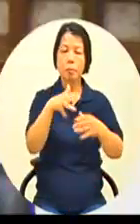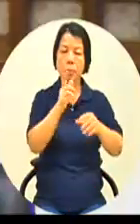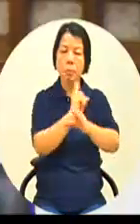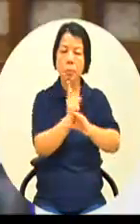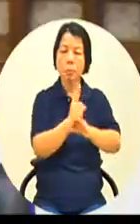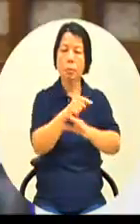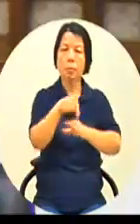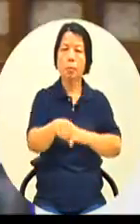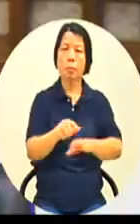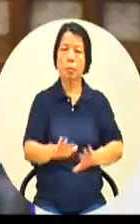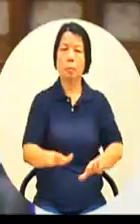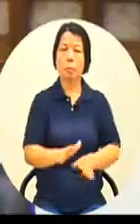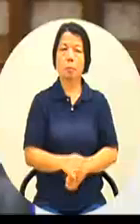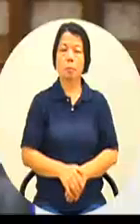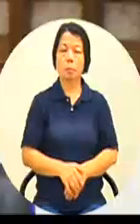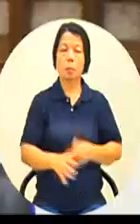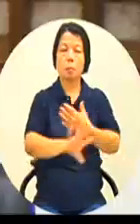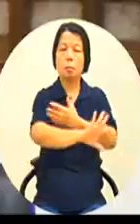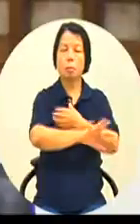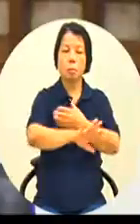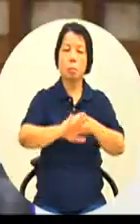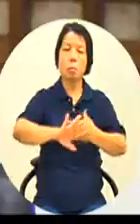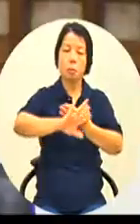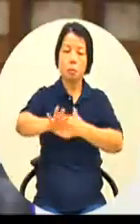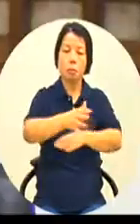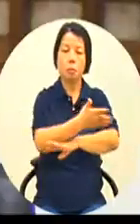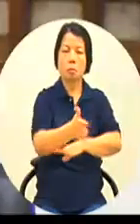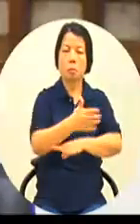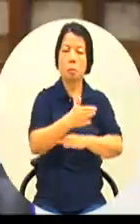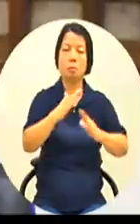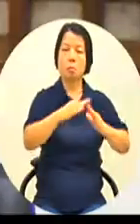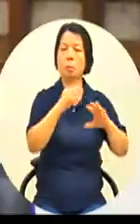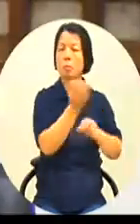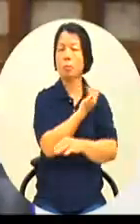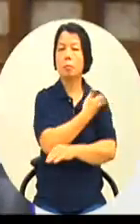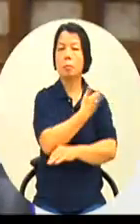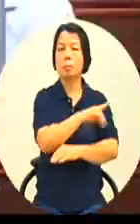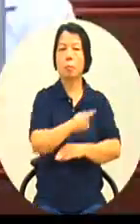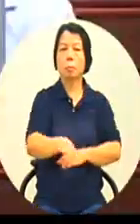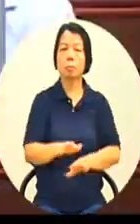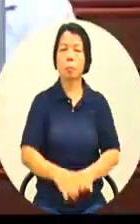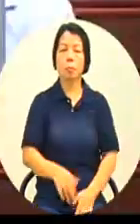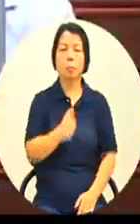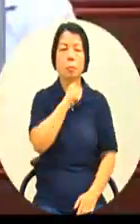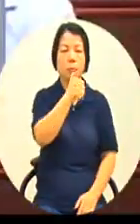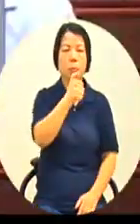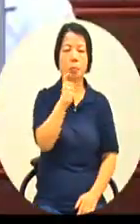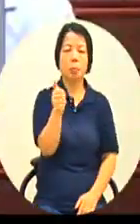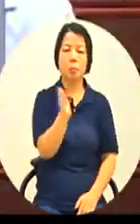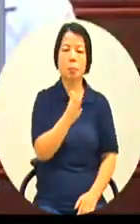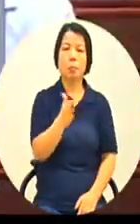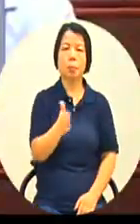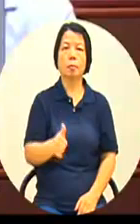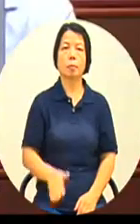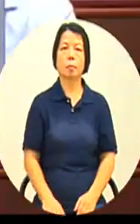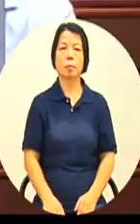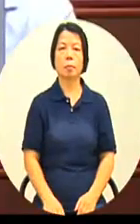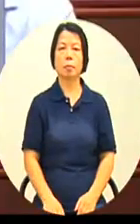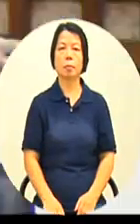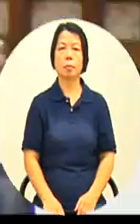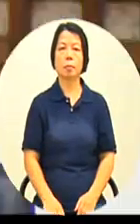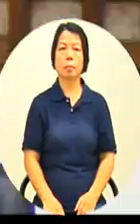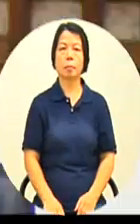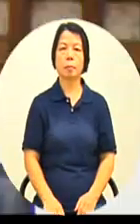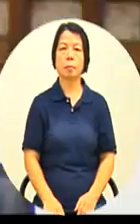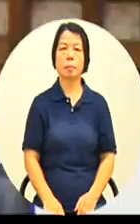个人车为准，其他管区咱免甲管。平均的年龄啊？ 差不多二五十岁左右啦。 唔大啦，